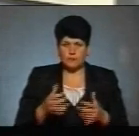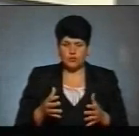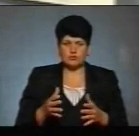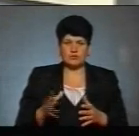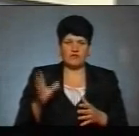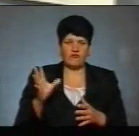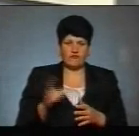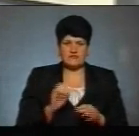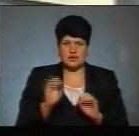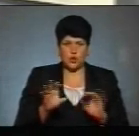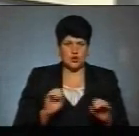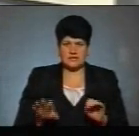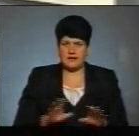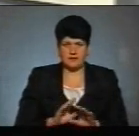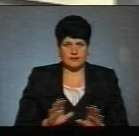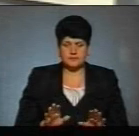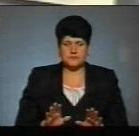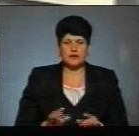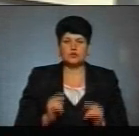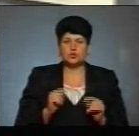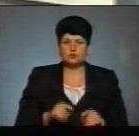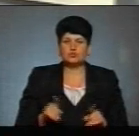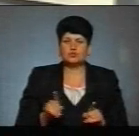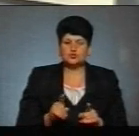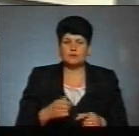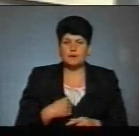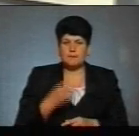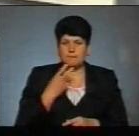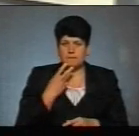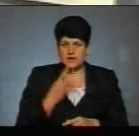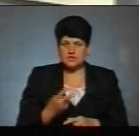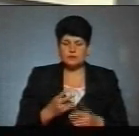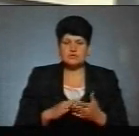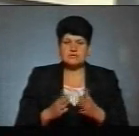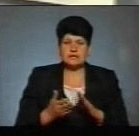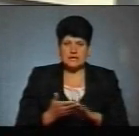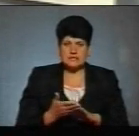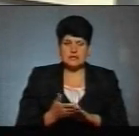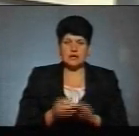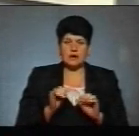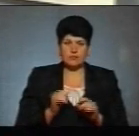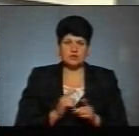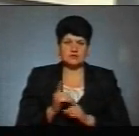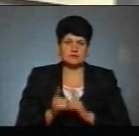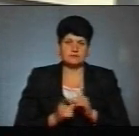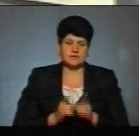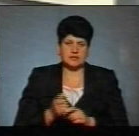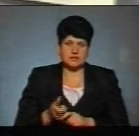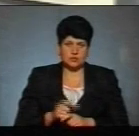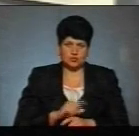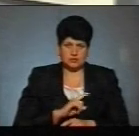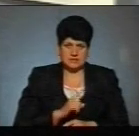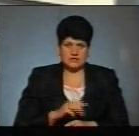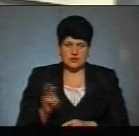оперативно всіх їх роздати, тому що ми бачимо ситуацію, яка може дуже радикально змінюватися в тому чи іншому регіоні.